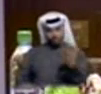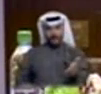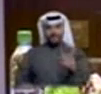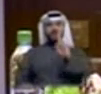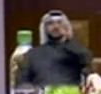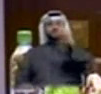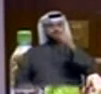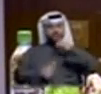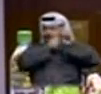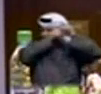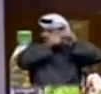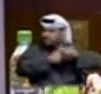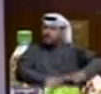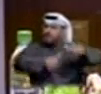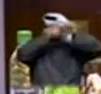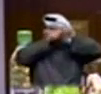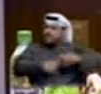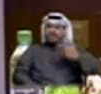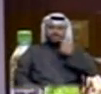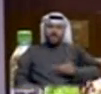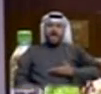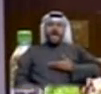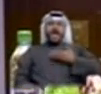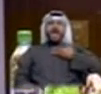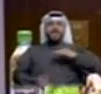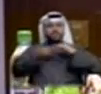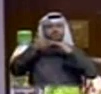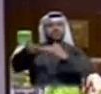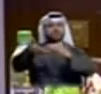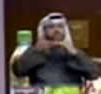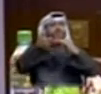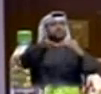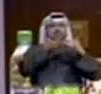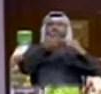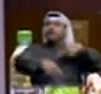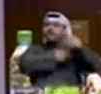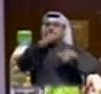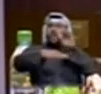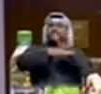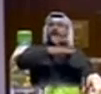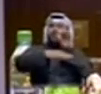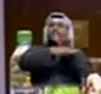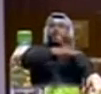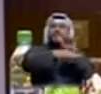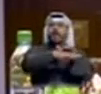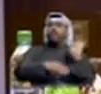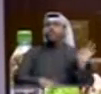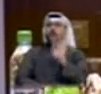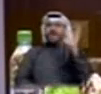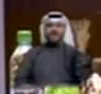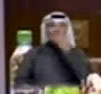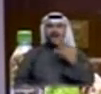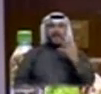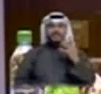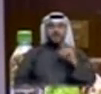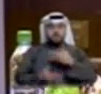وامتنانا لرجل أثنى حياته في خدمة المثالية في القارة الأفريقية دون النظر